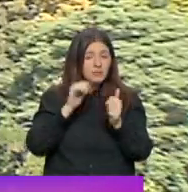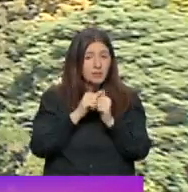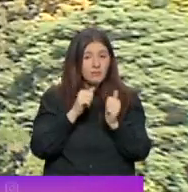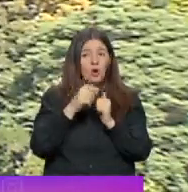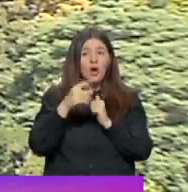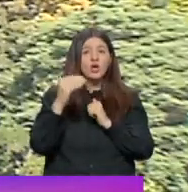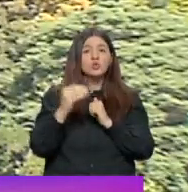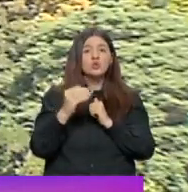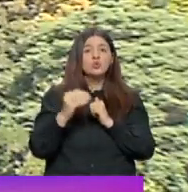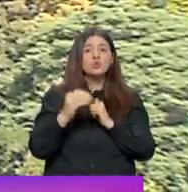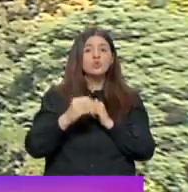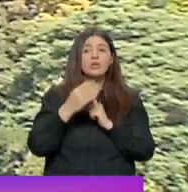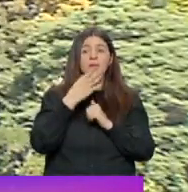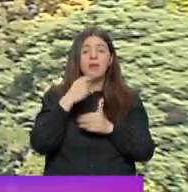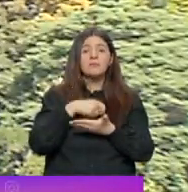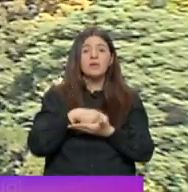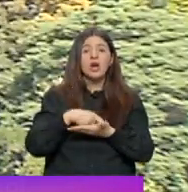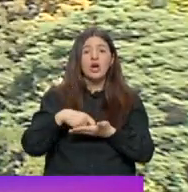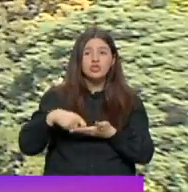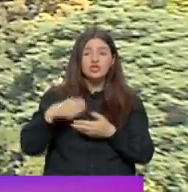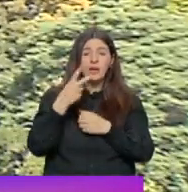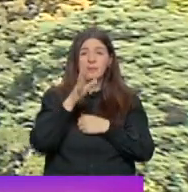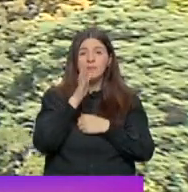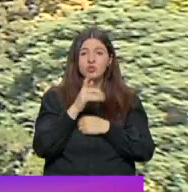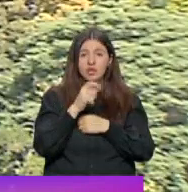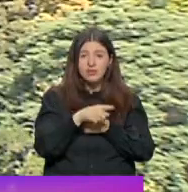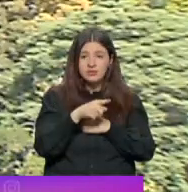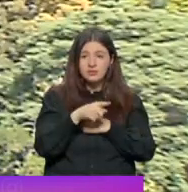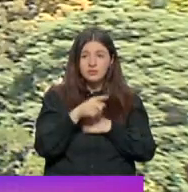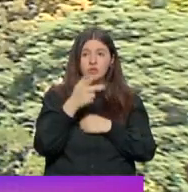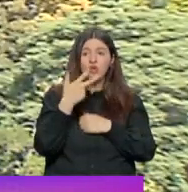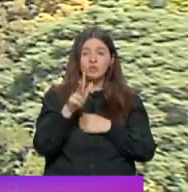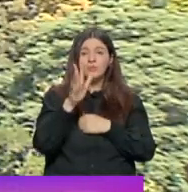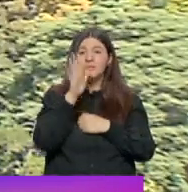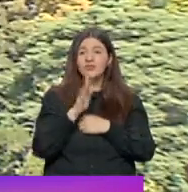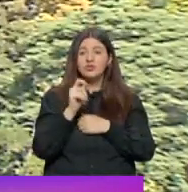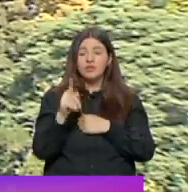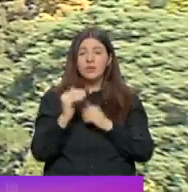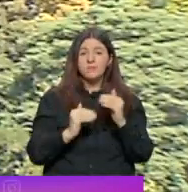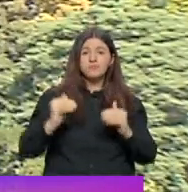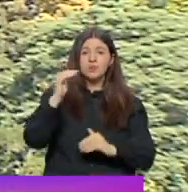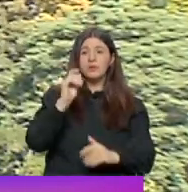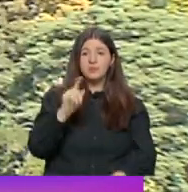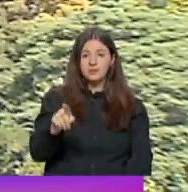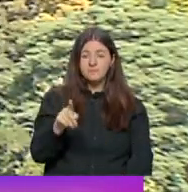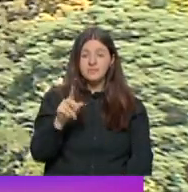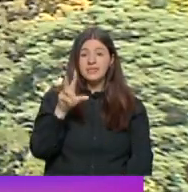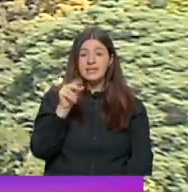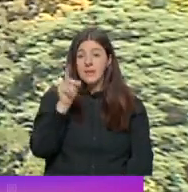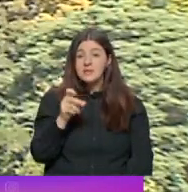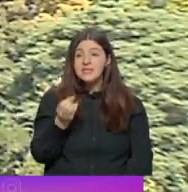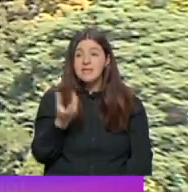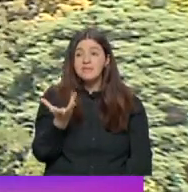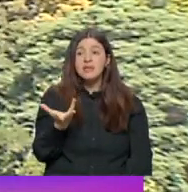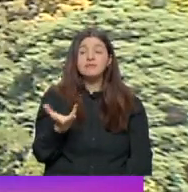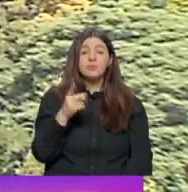o en düşük emekli maaşı 2500 liradan 3500 liraya çıkartıldı. Yeter mi,